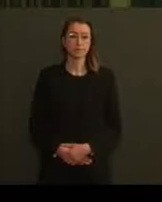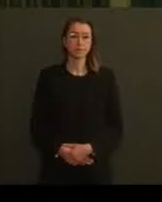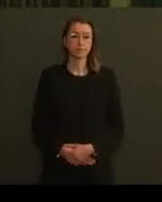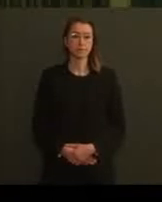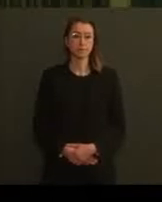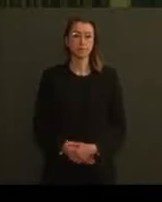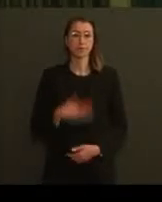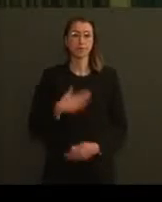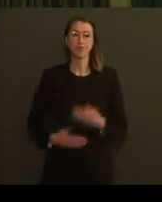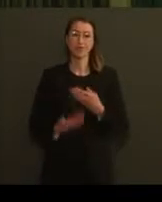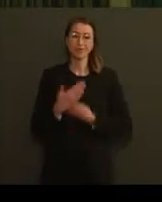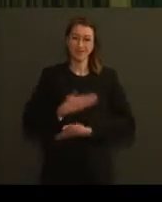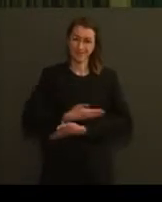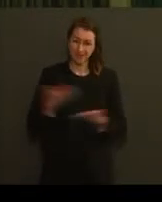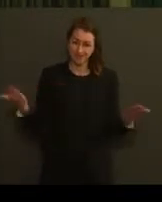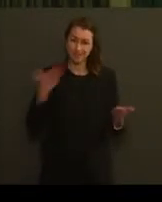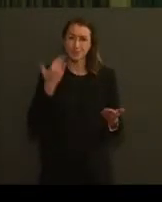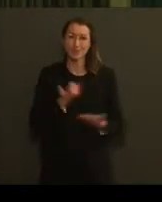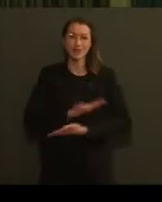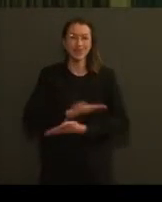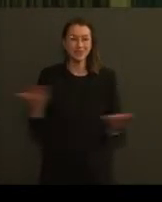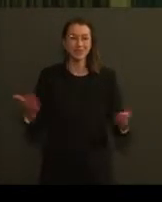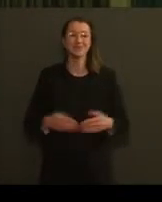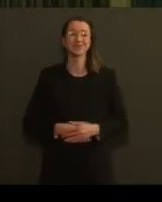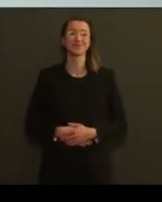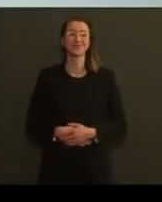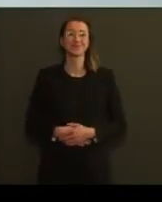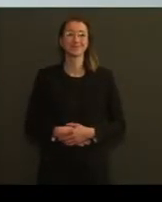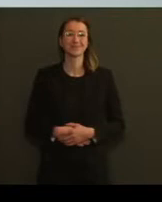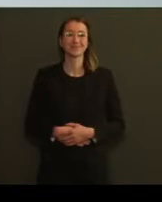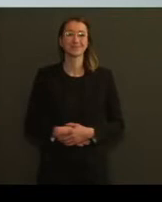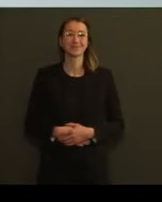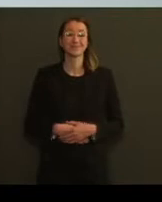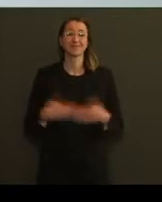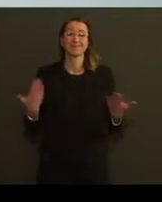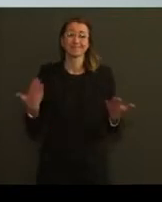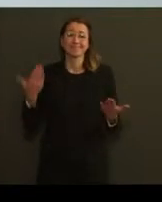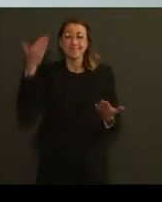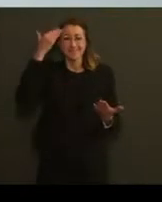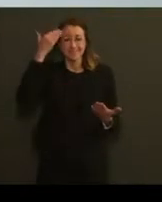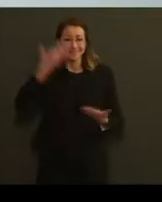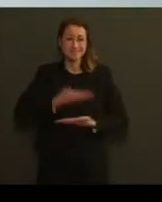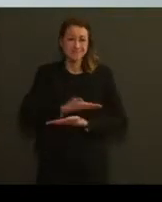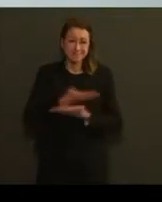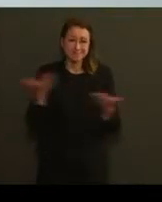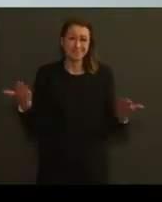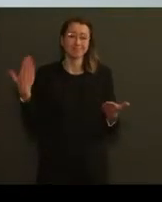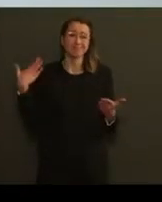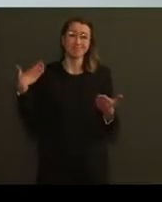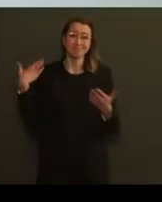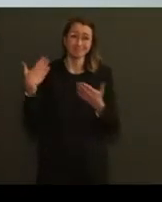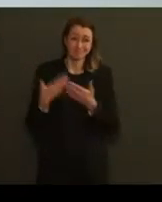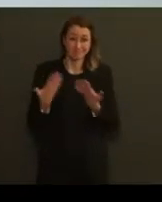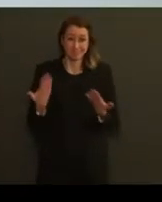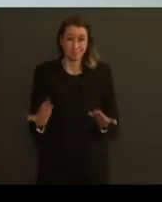Guy de Reyne, bonjour à toutes, bonjour à tous. Alors, comme vous le savez, une autre phase de la lutte contre la pandémie et sa deuxième vague commence